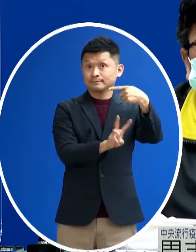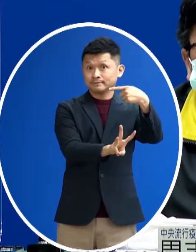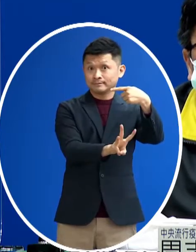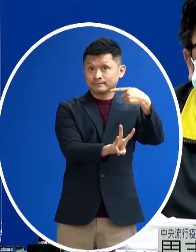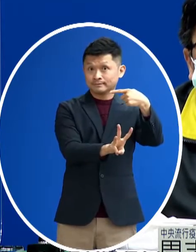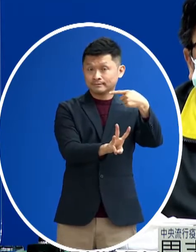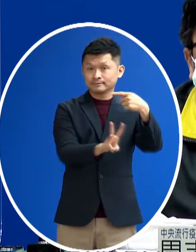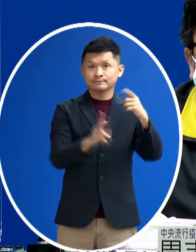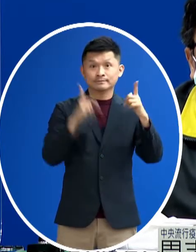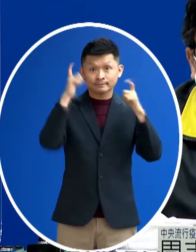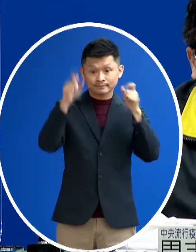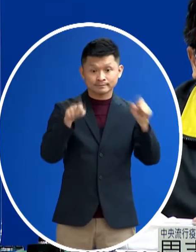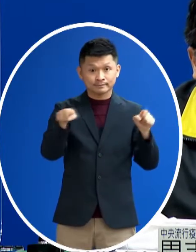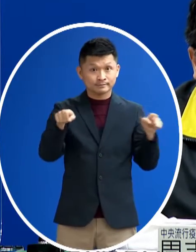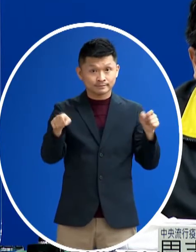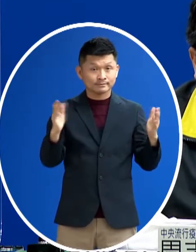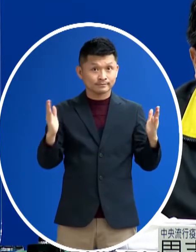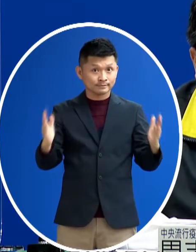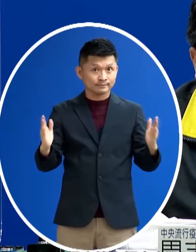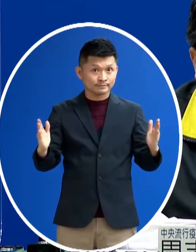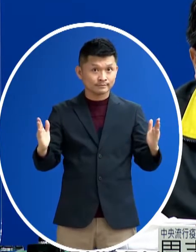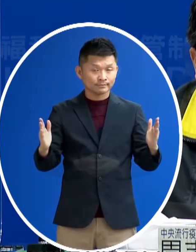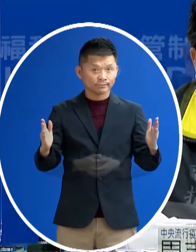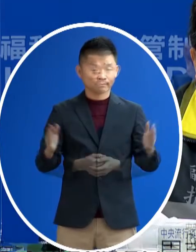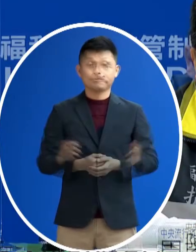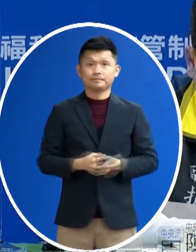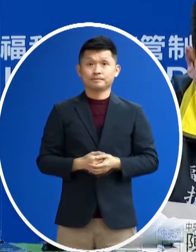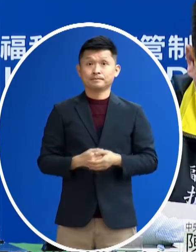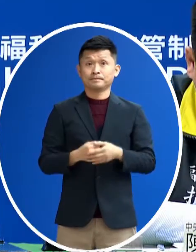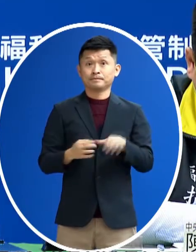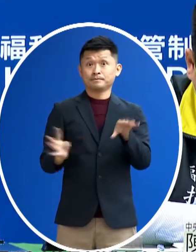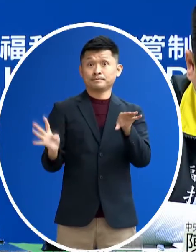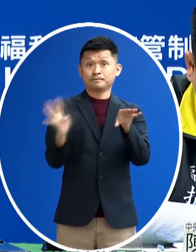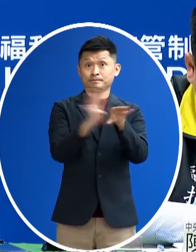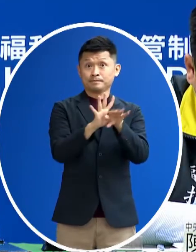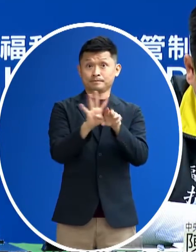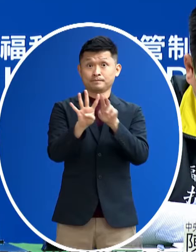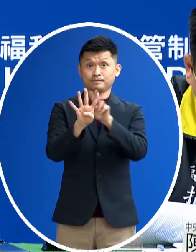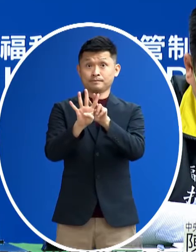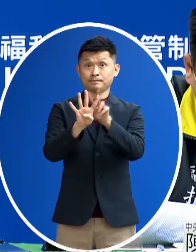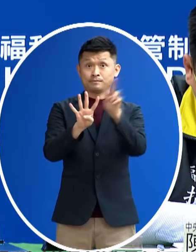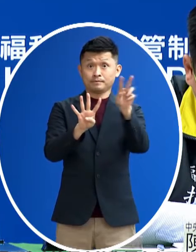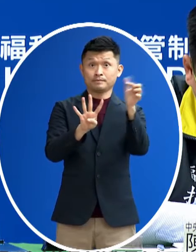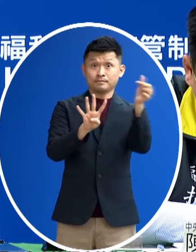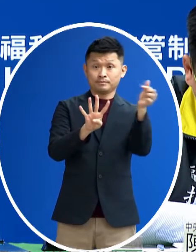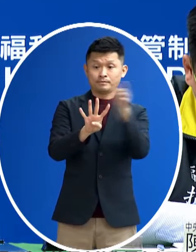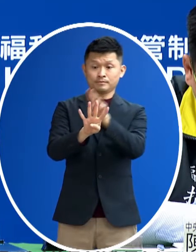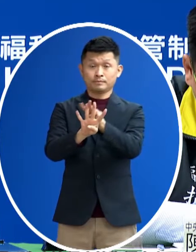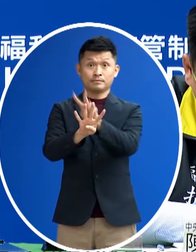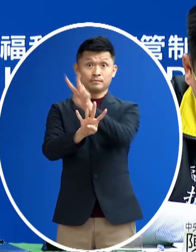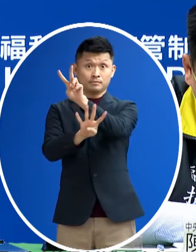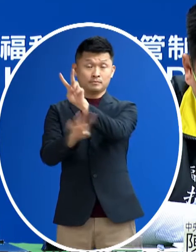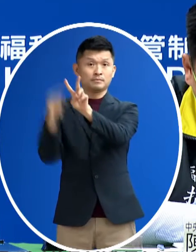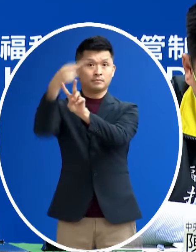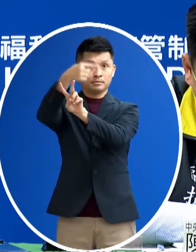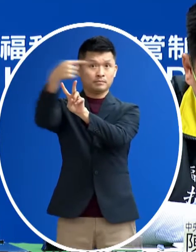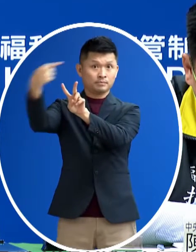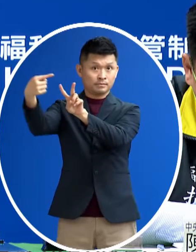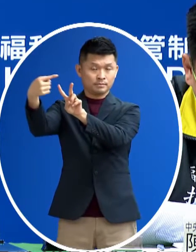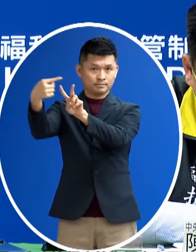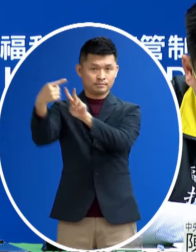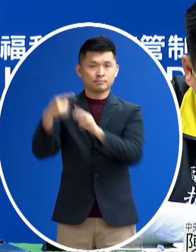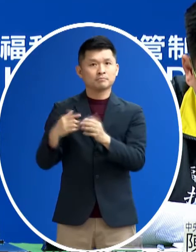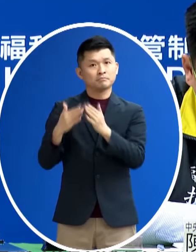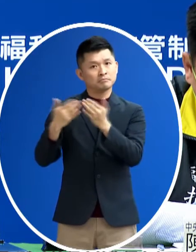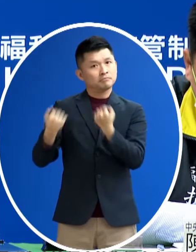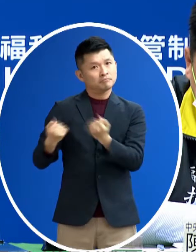机违反将会依照规定解除合约。桃机群聚案持续延烧，至今已经累计超过20人确